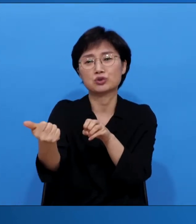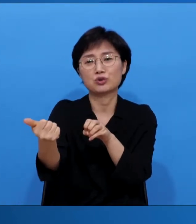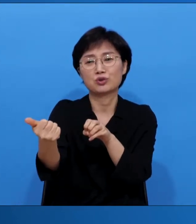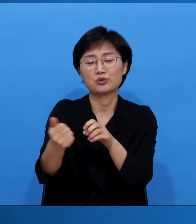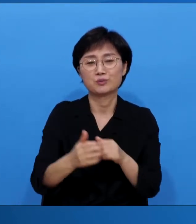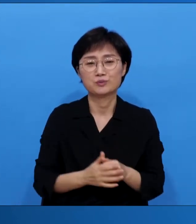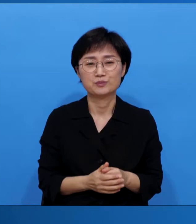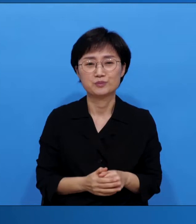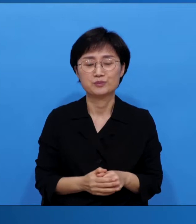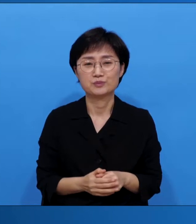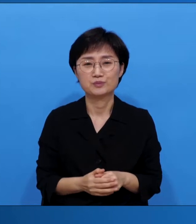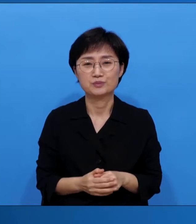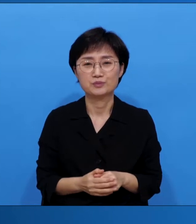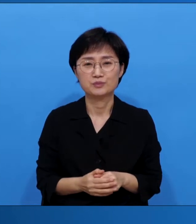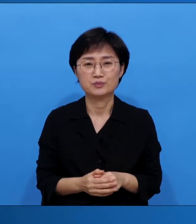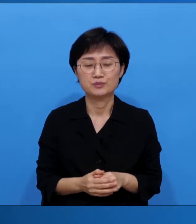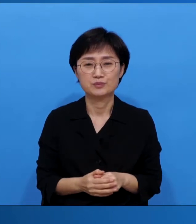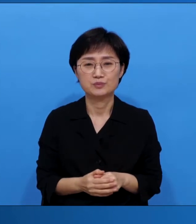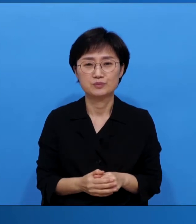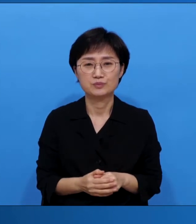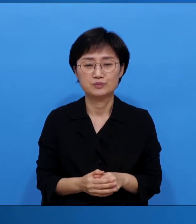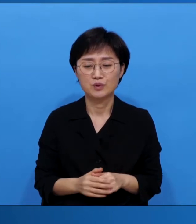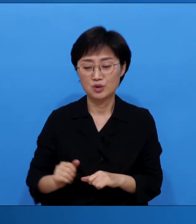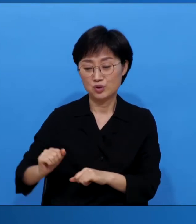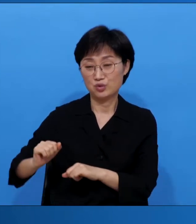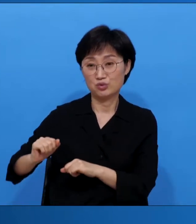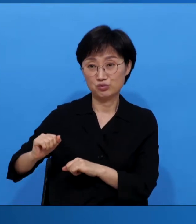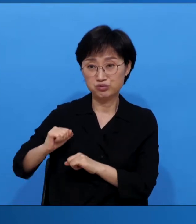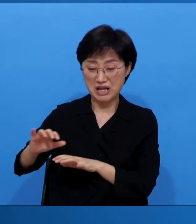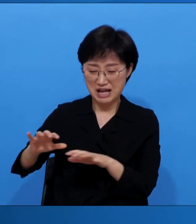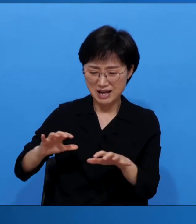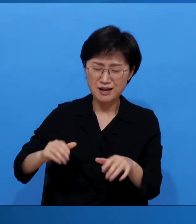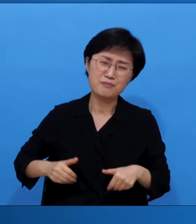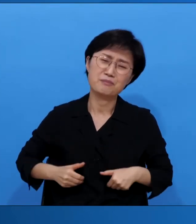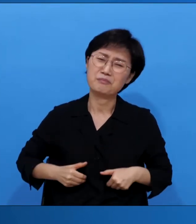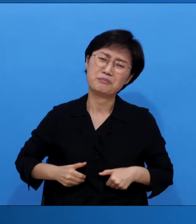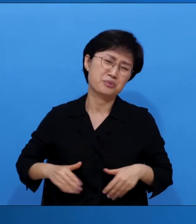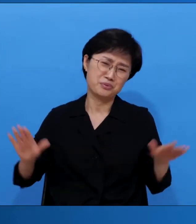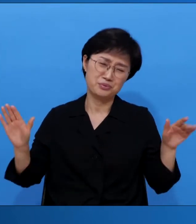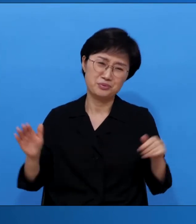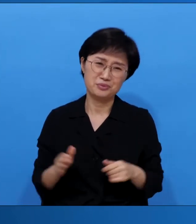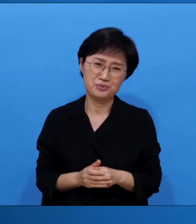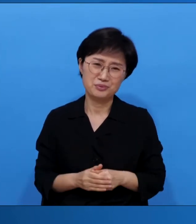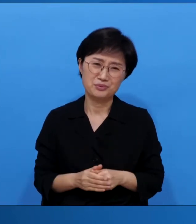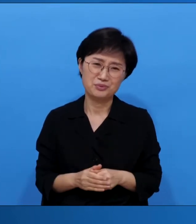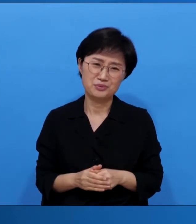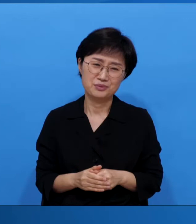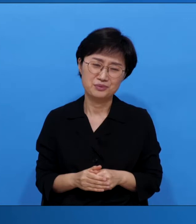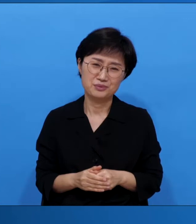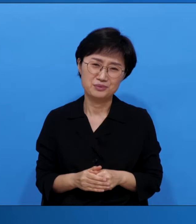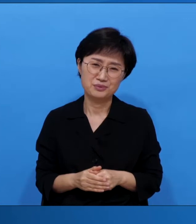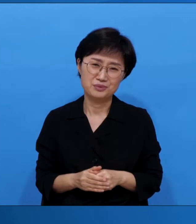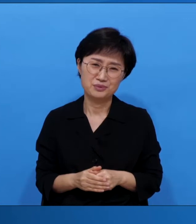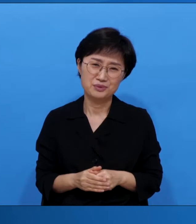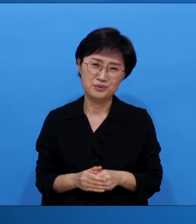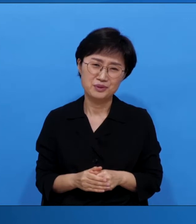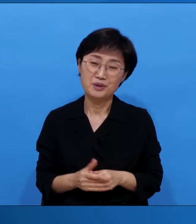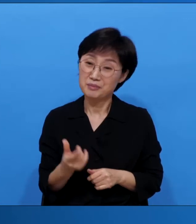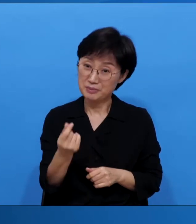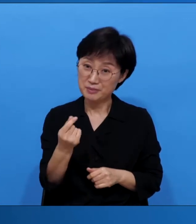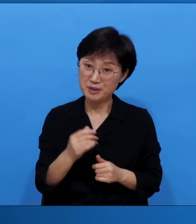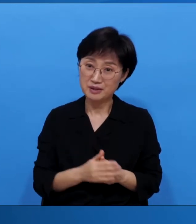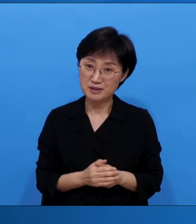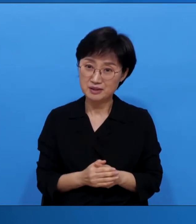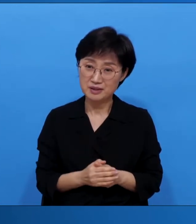he was eaten by worms. 군대를 보낼 필요도 없어요. There's no need to even send out an army. 우리도 다 부름받을 때 하나님이 주의